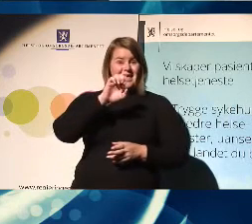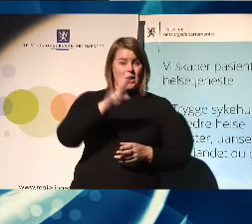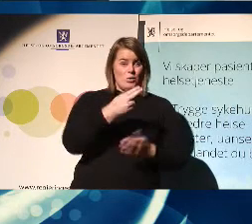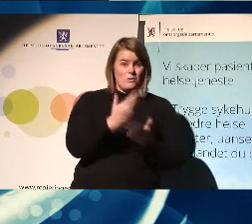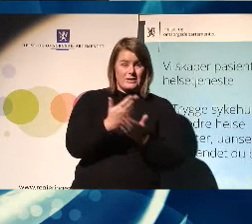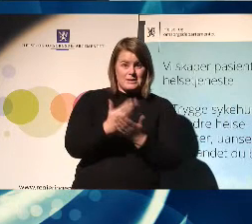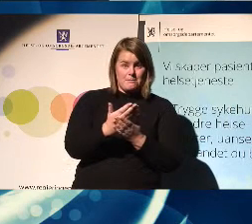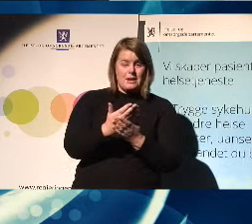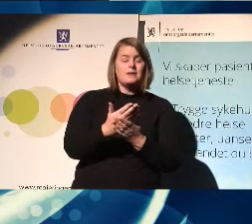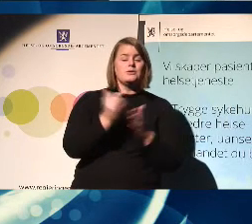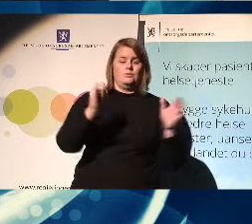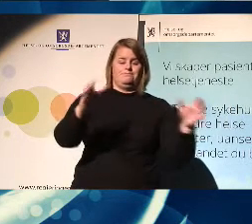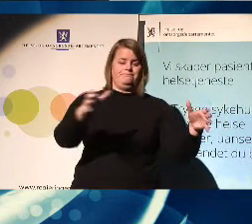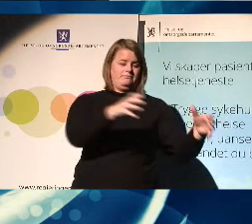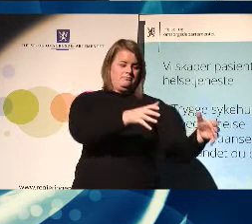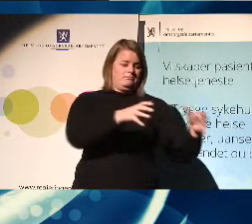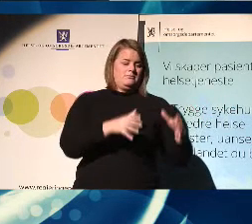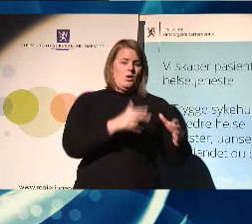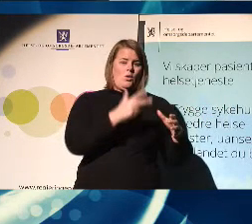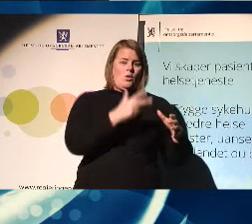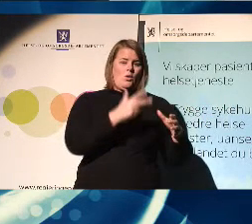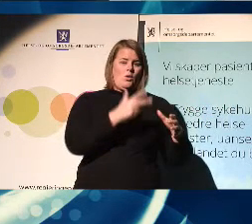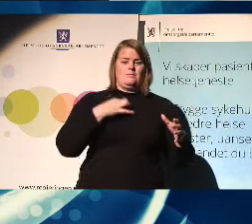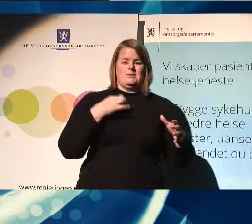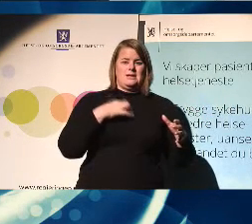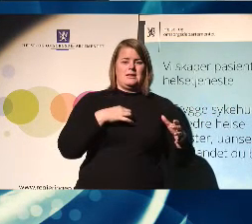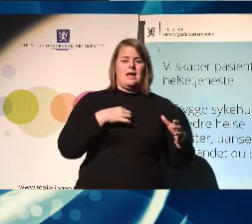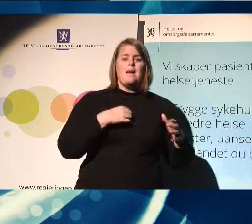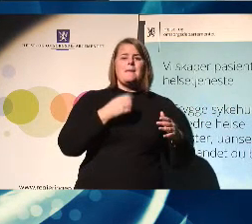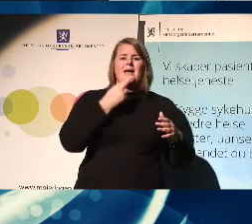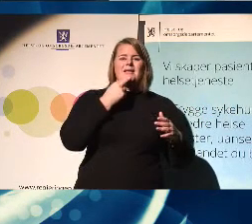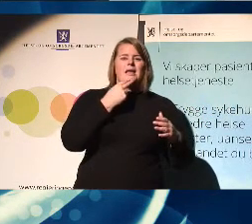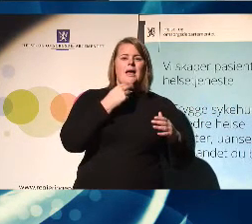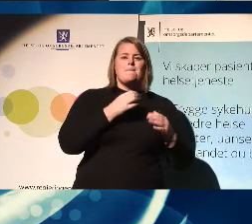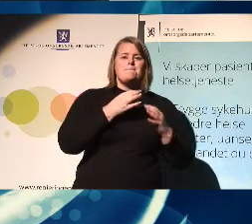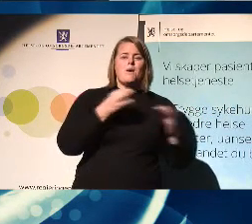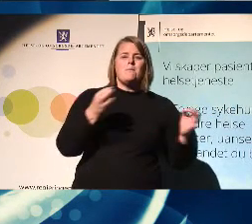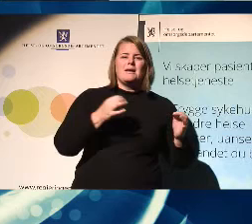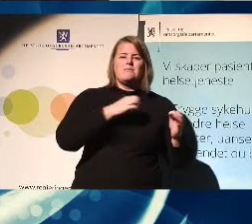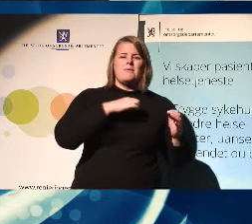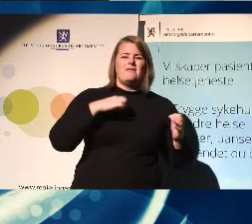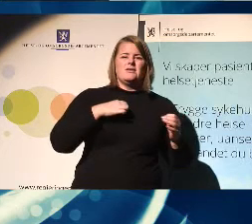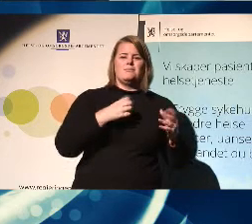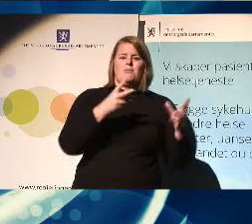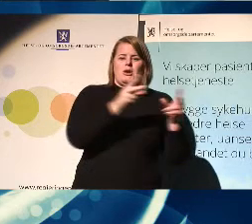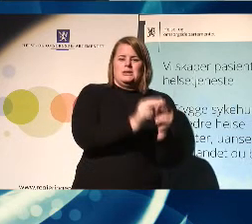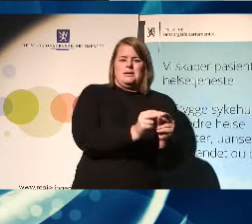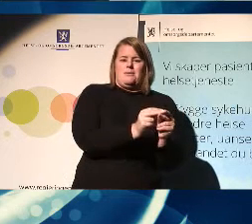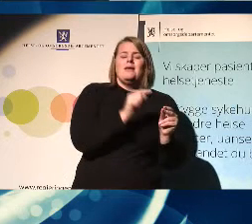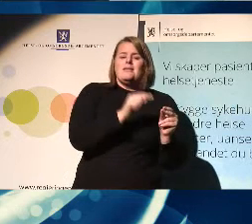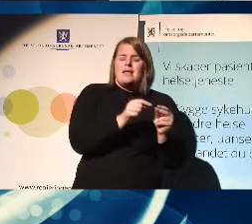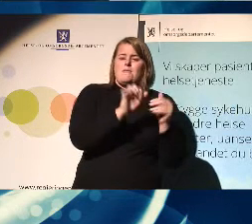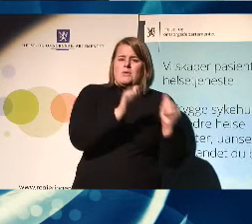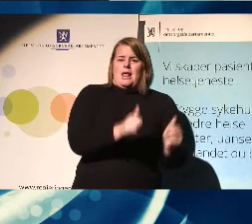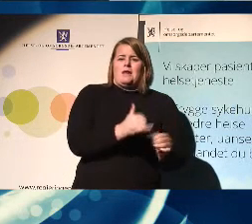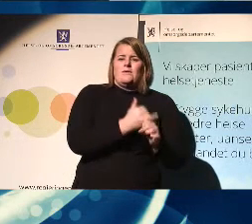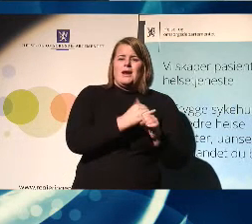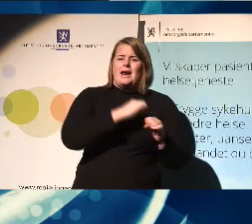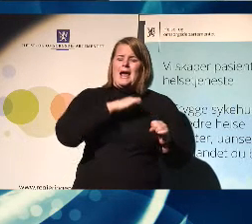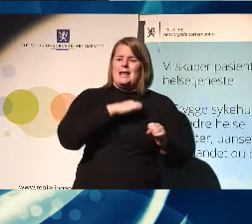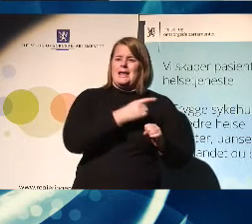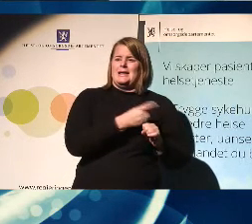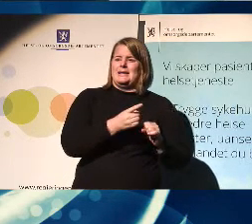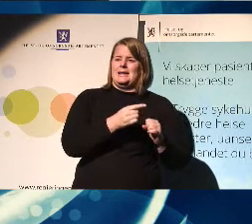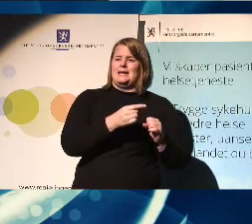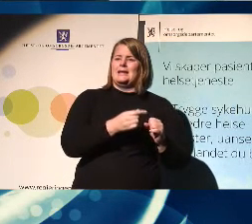se at i 80% så vil public-private partnership være det som modellen for hvordan man eier kritiske